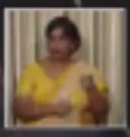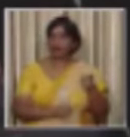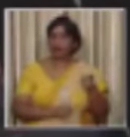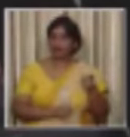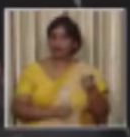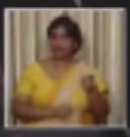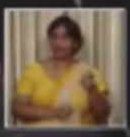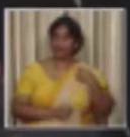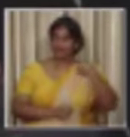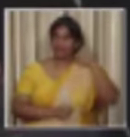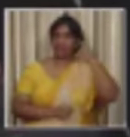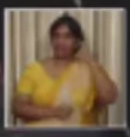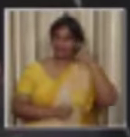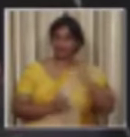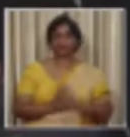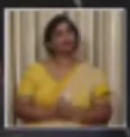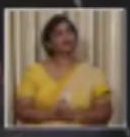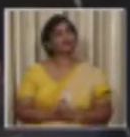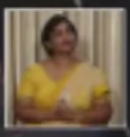හිතුණා.